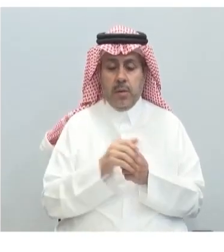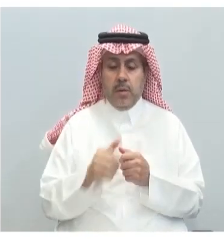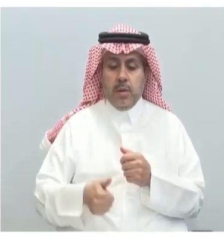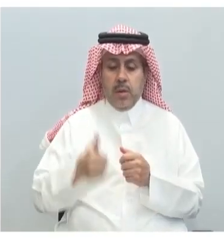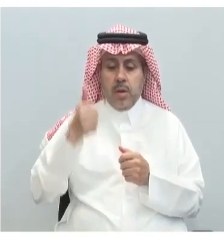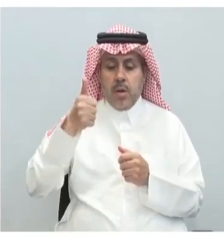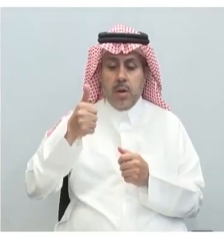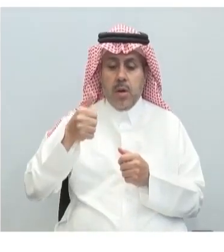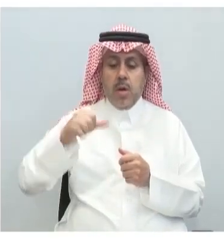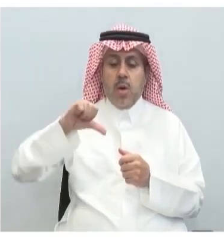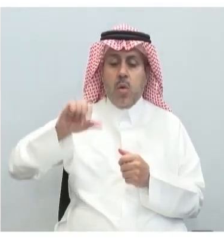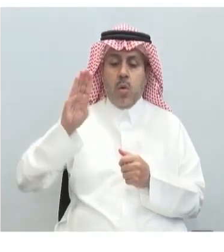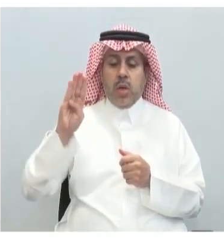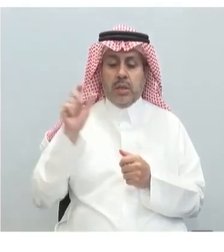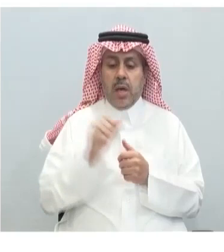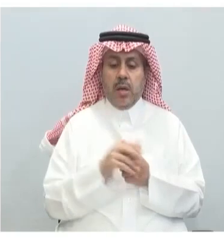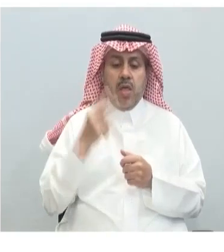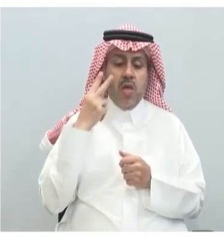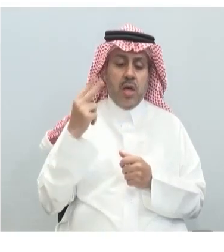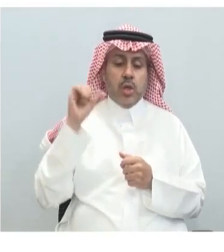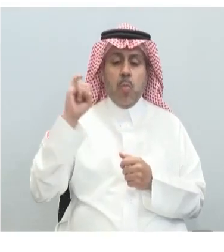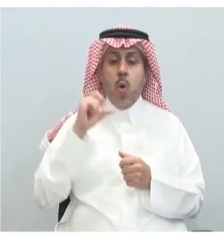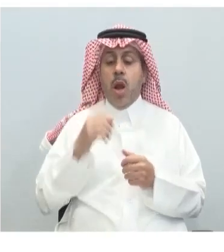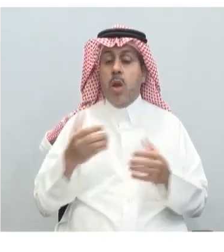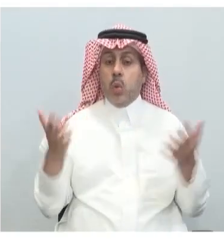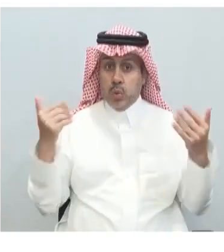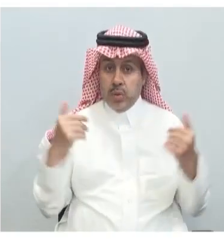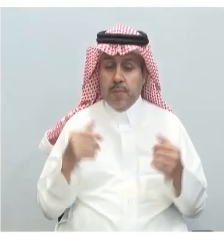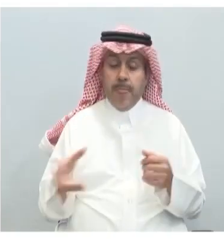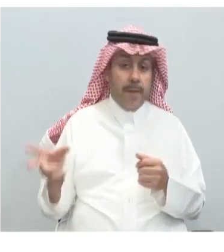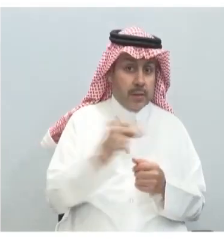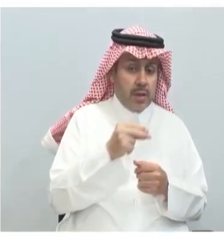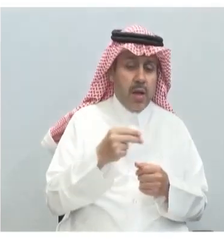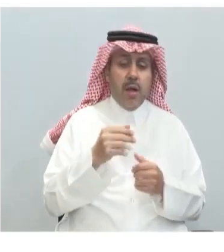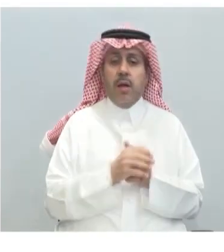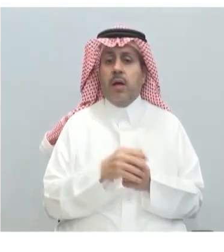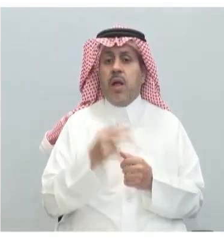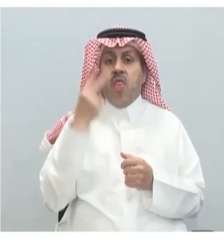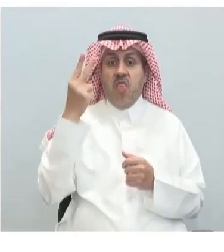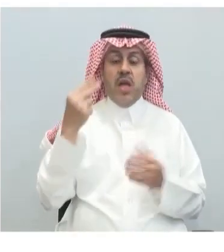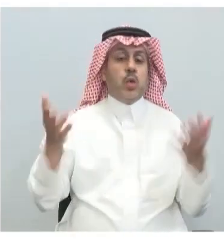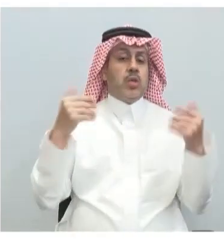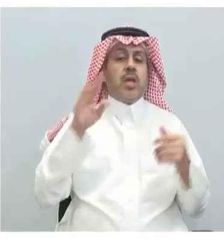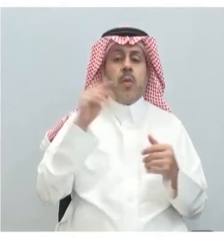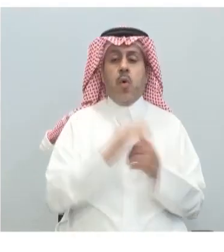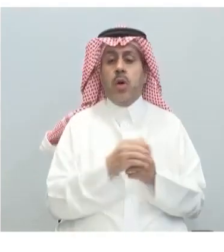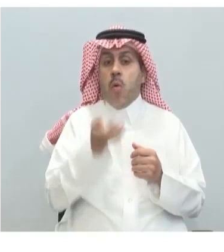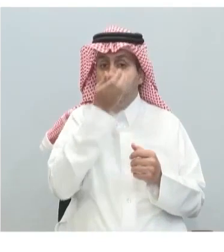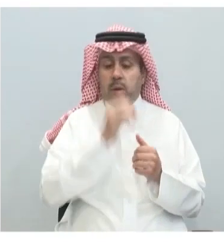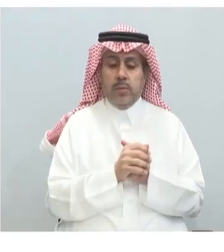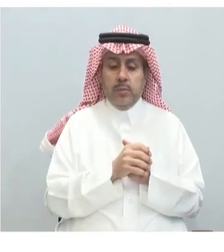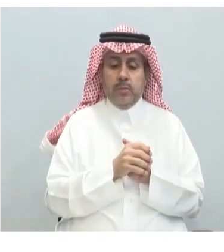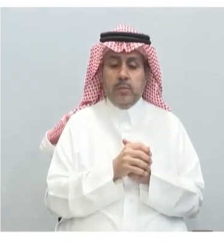هنا 12 مول ونص من الاكسجين سيعطيني ثاني اكسيد الكربون و سيعطيني ايضا الماء لكن لاحظ